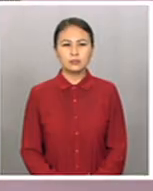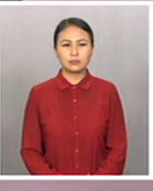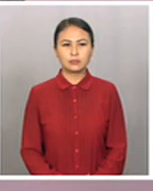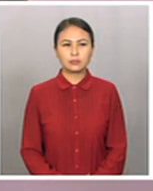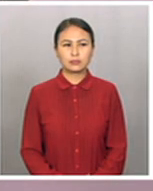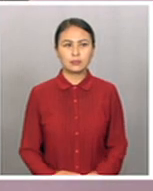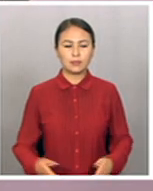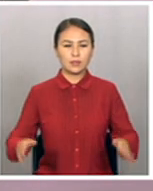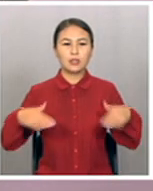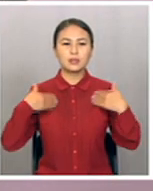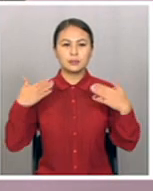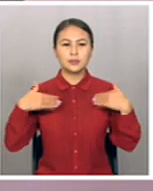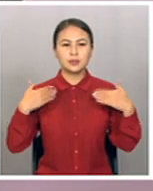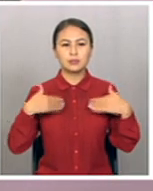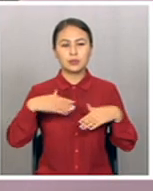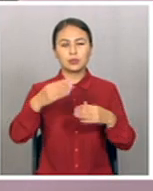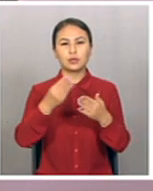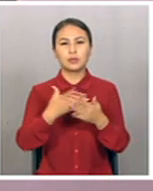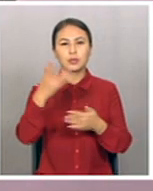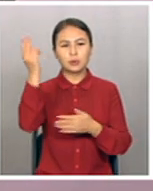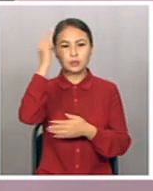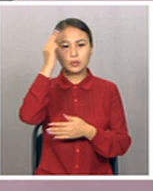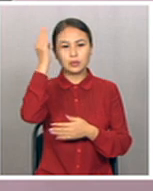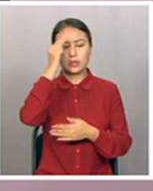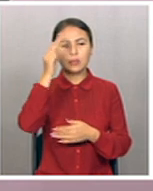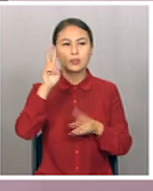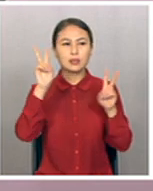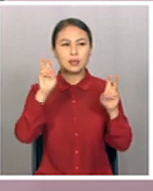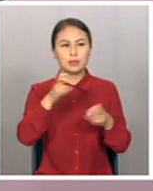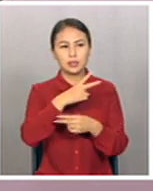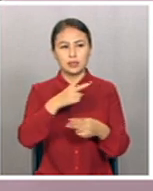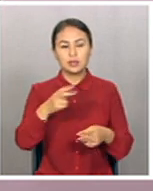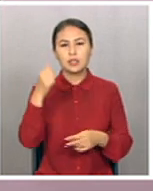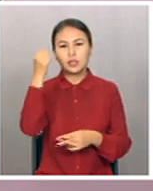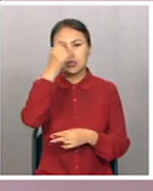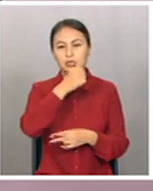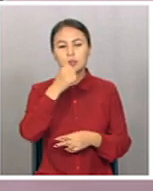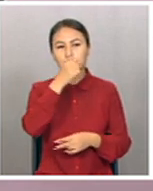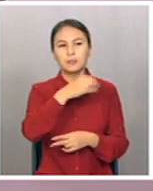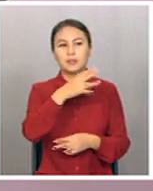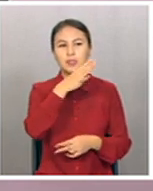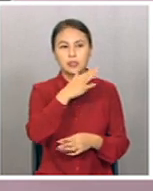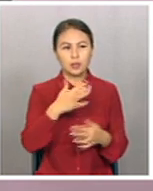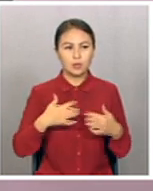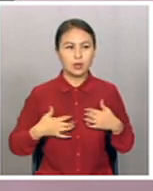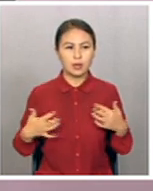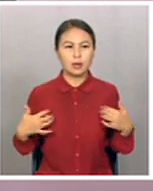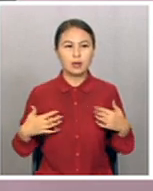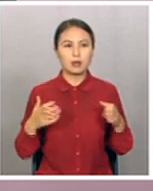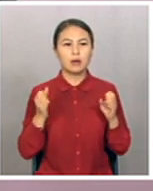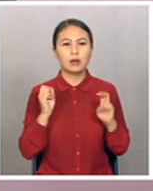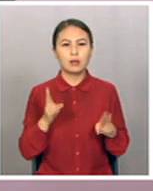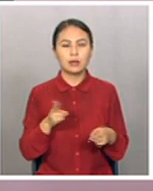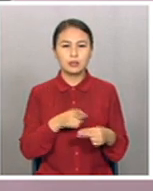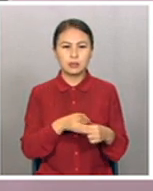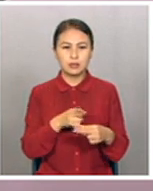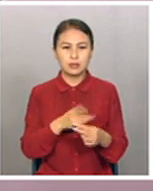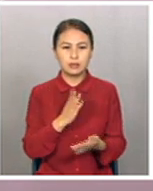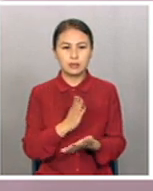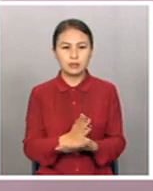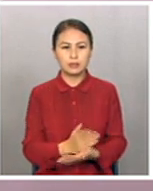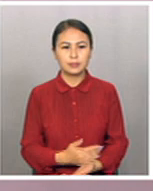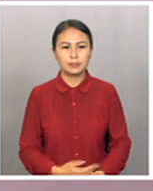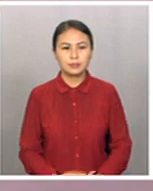Сәлеметсіңдер ме, құрметті оқушылар? Сабақтың тақырыбы жыл мезгілдері жануарларға қалай әсер